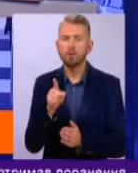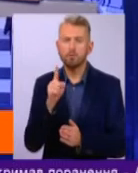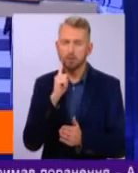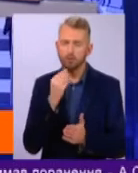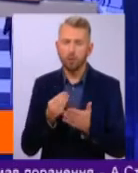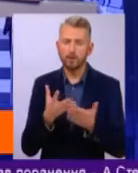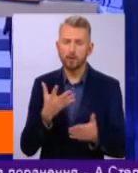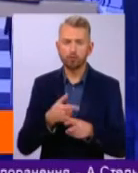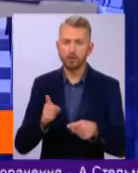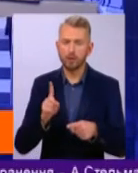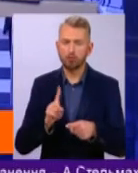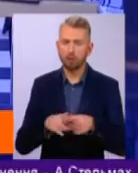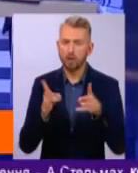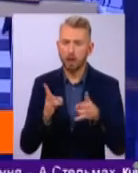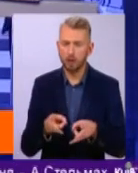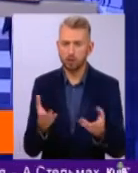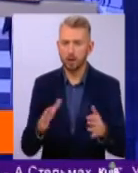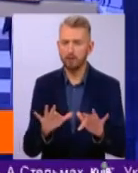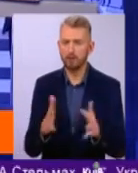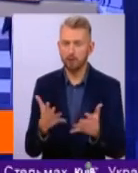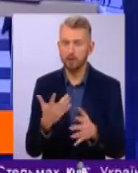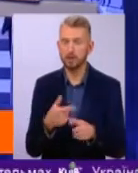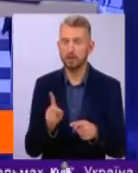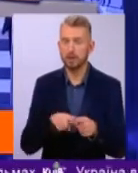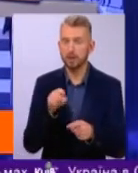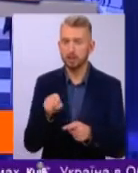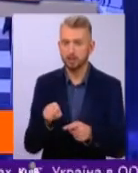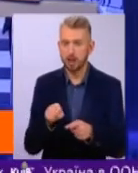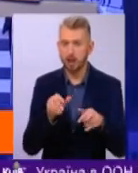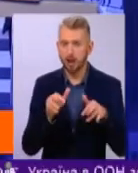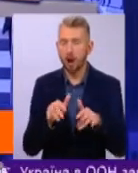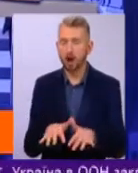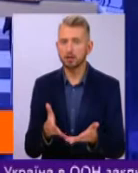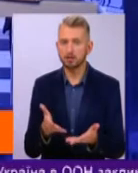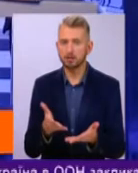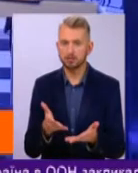цю трагедію, яка відбулася, цей акт?